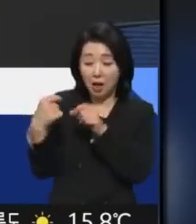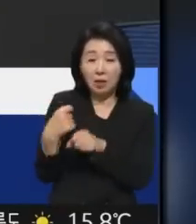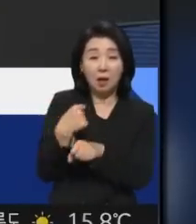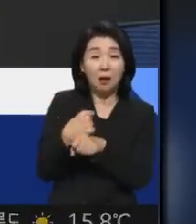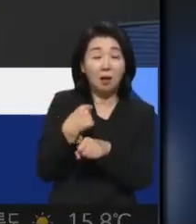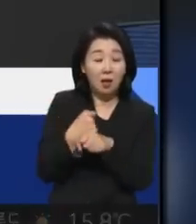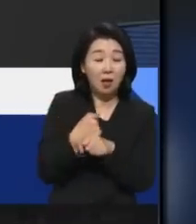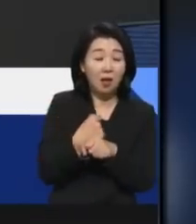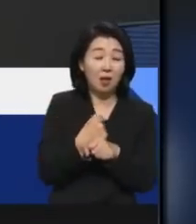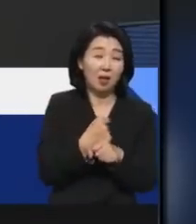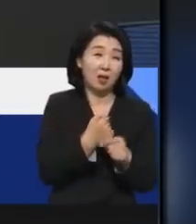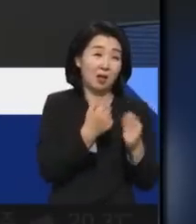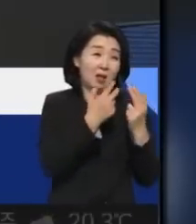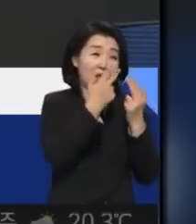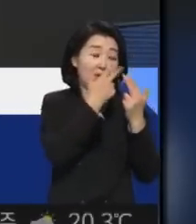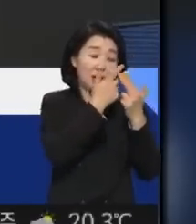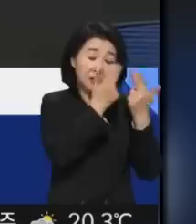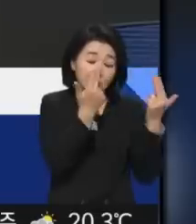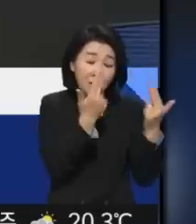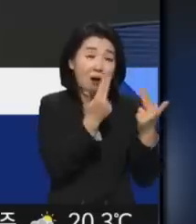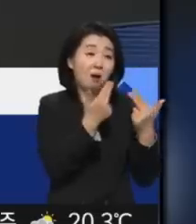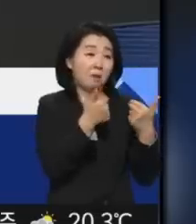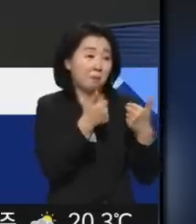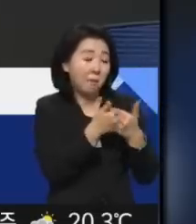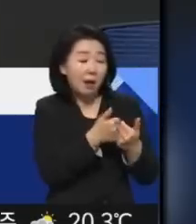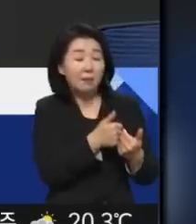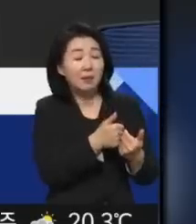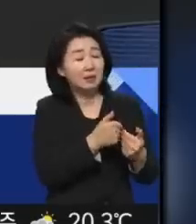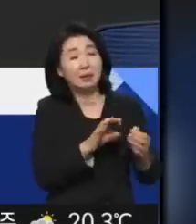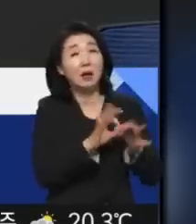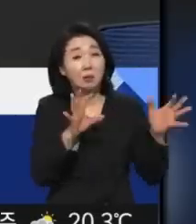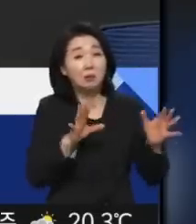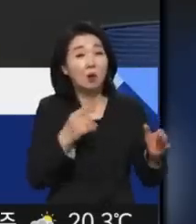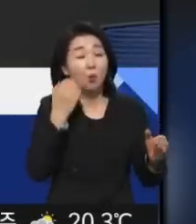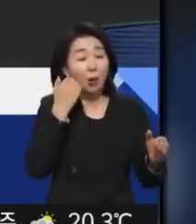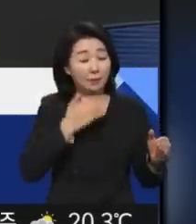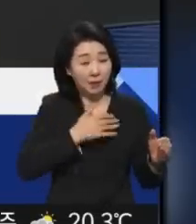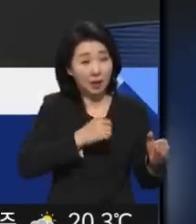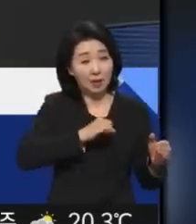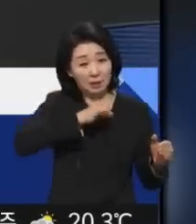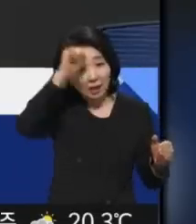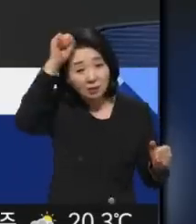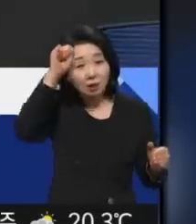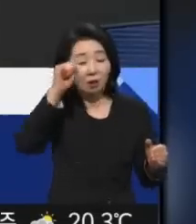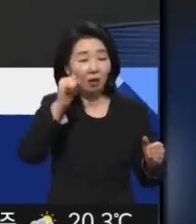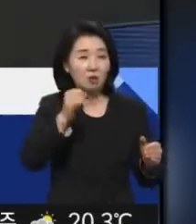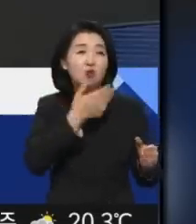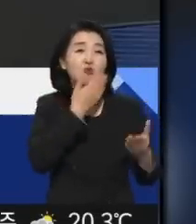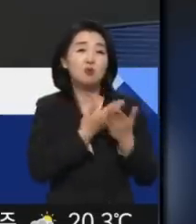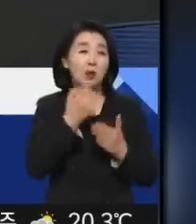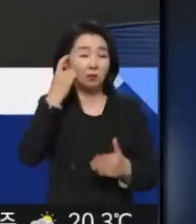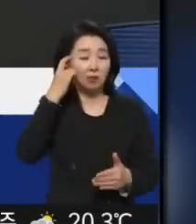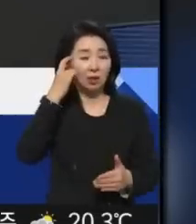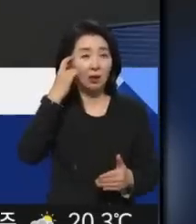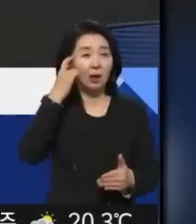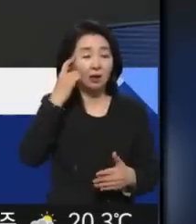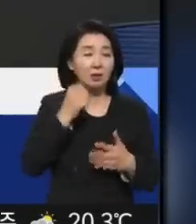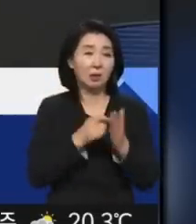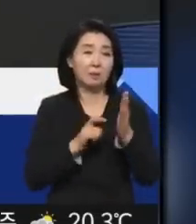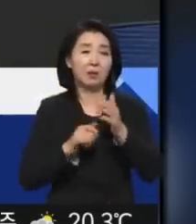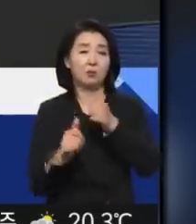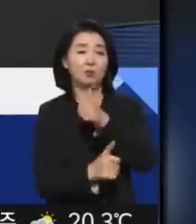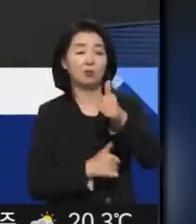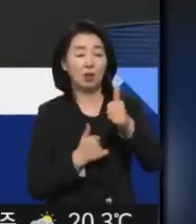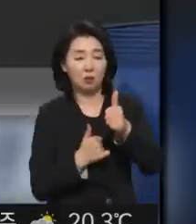친명, 비명, 친윤, 반윤 이런 거 없어요. 누가 돼야 내가 당선되느냐? 이것 때문에 네. 비대로 넘어갈 가능성이